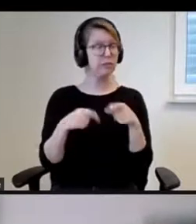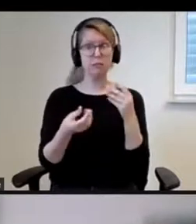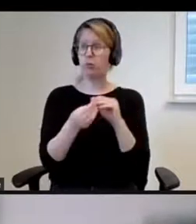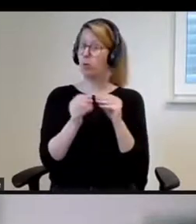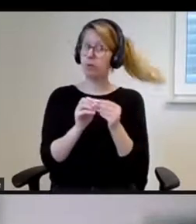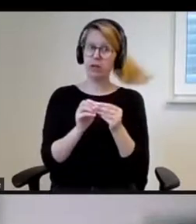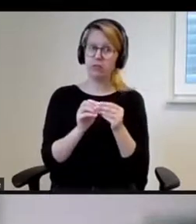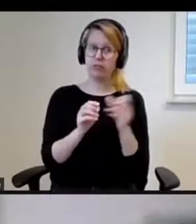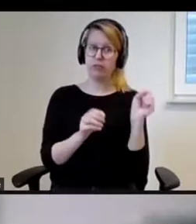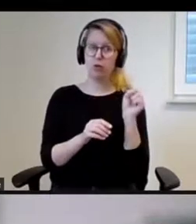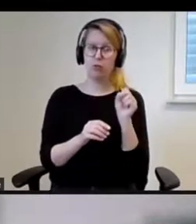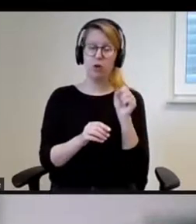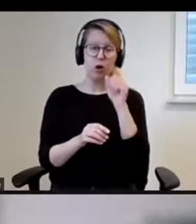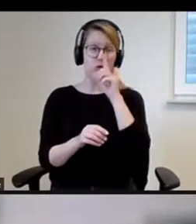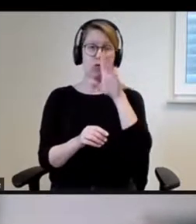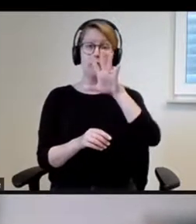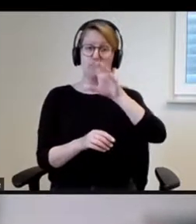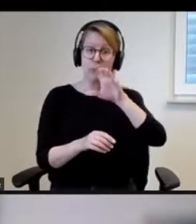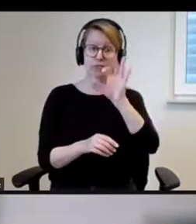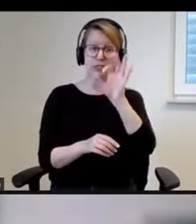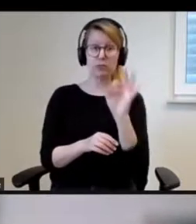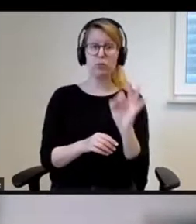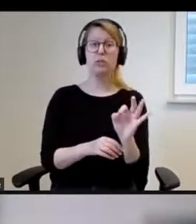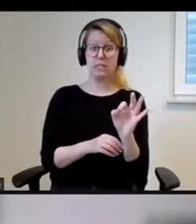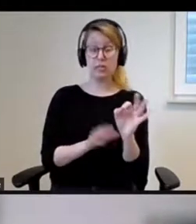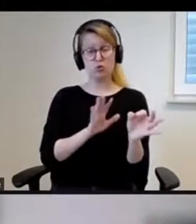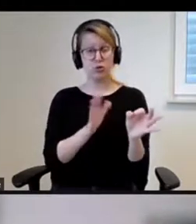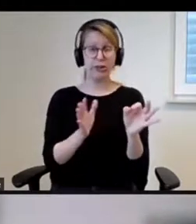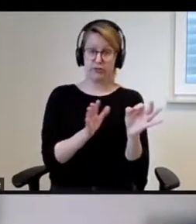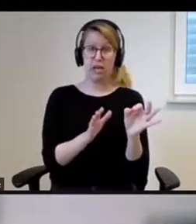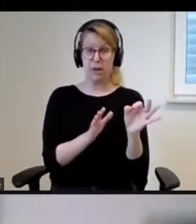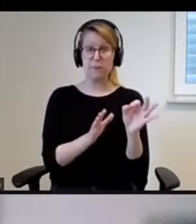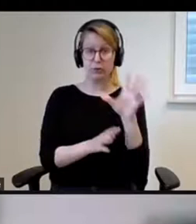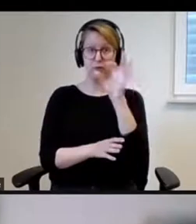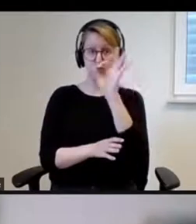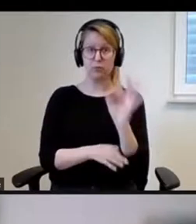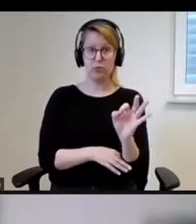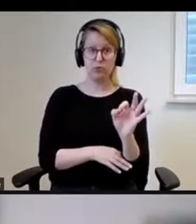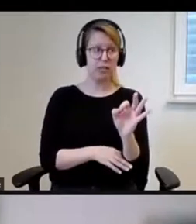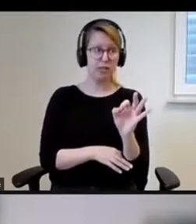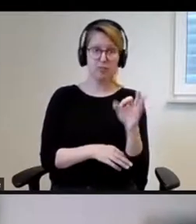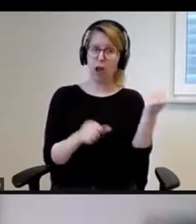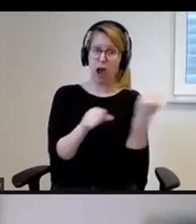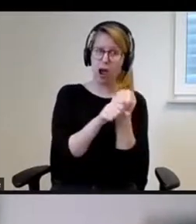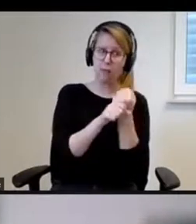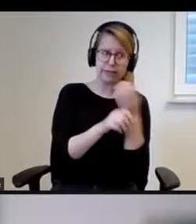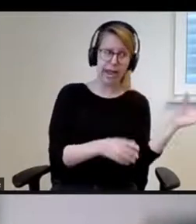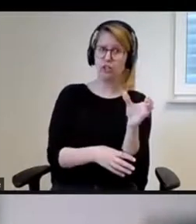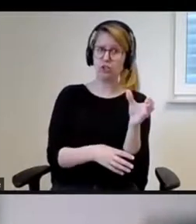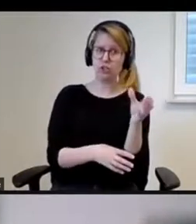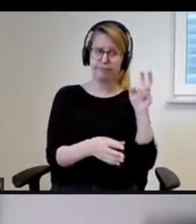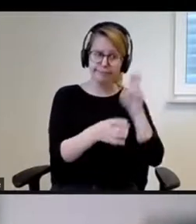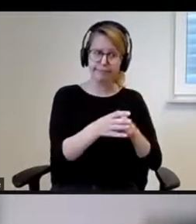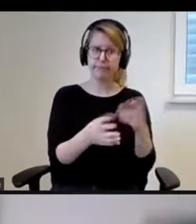50,8% des personnes handicapées occupent un emploi contre 75% des personnes sans handicap. Et